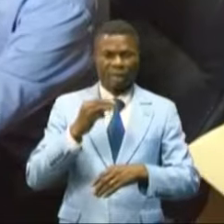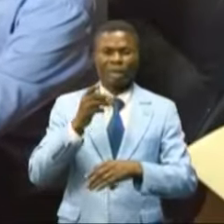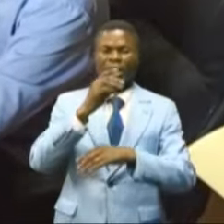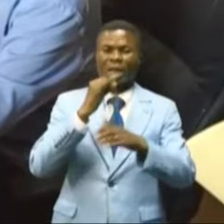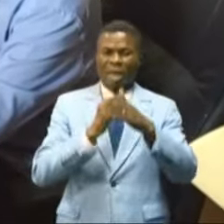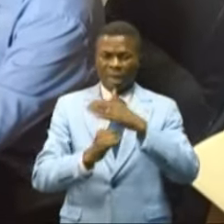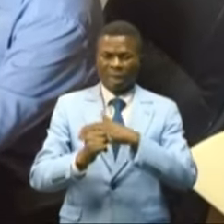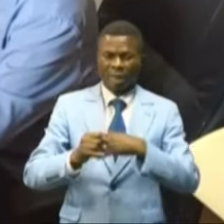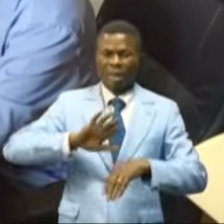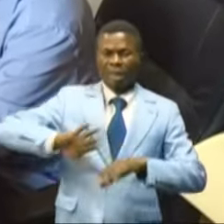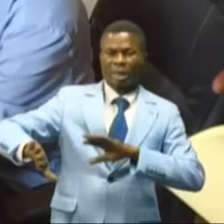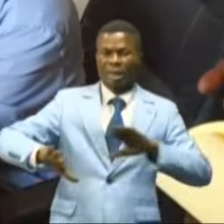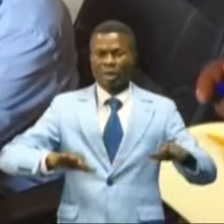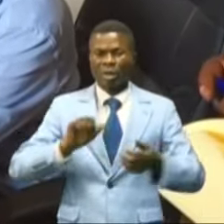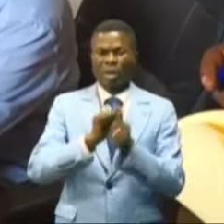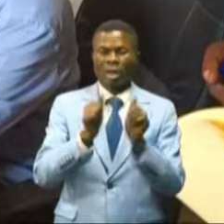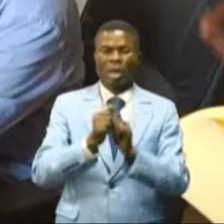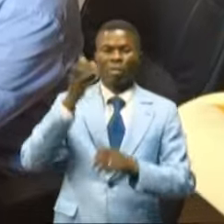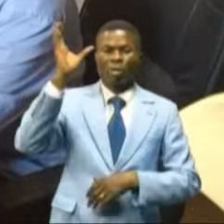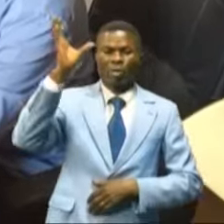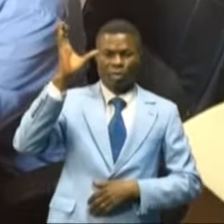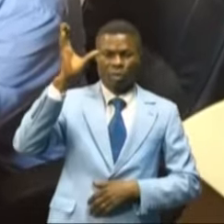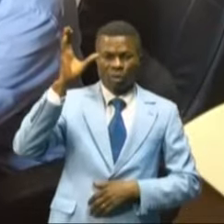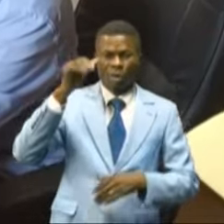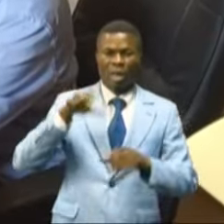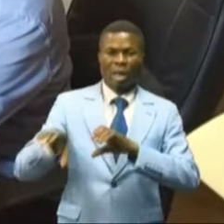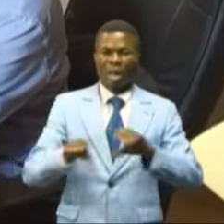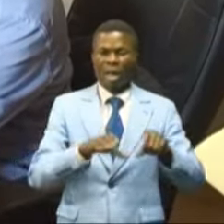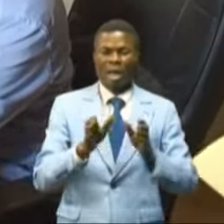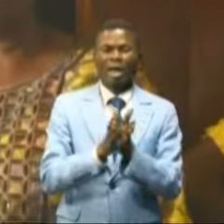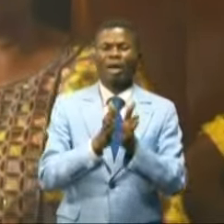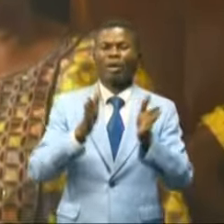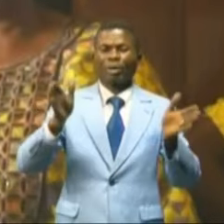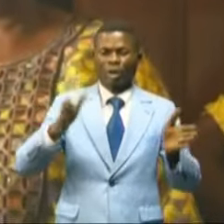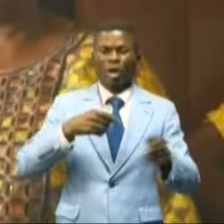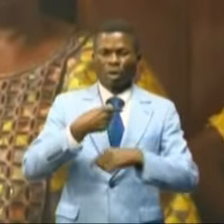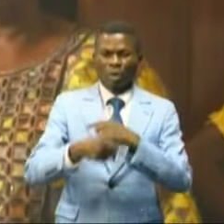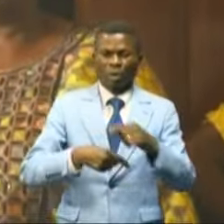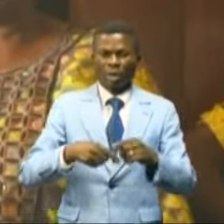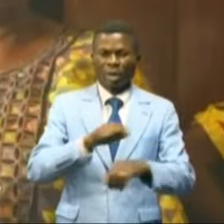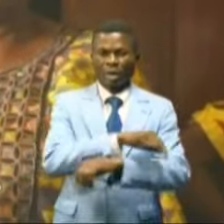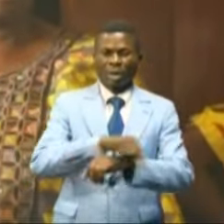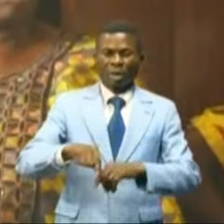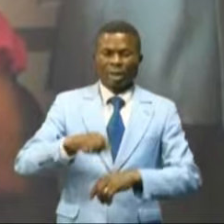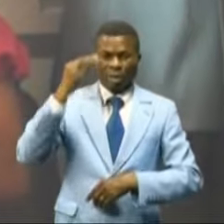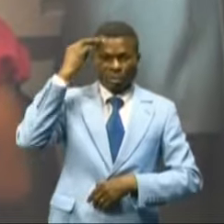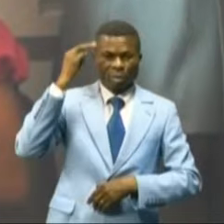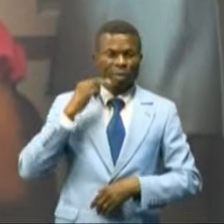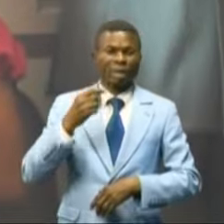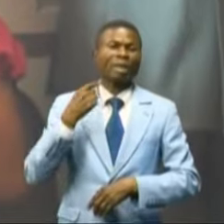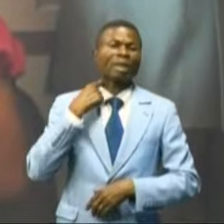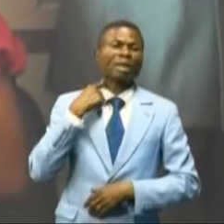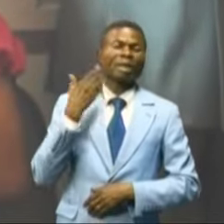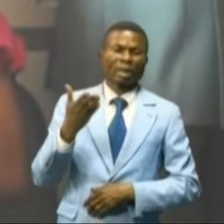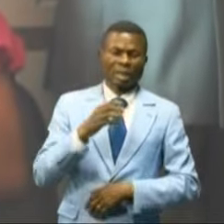Sécurité, Décentralisation et Affaires Coutumières lors d'une cérémonie solennelle qui s'est déroulée dans le cabinet du ministère à Kenge, siège des institutions provinciales.